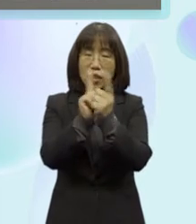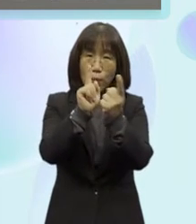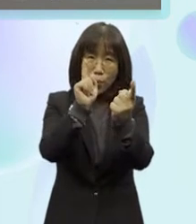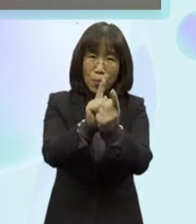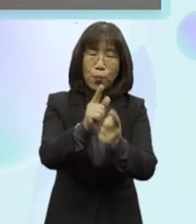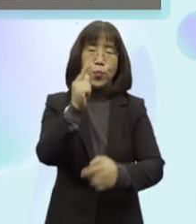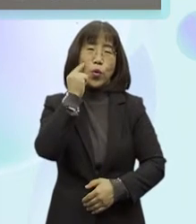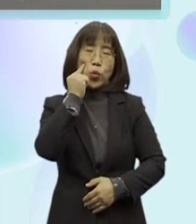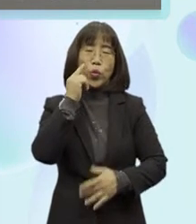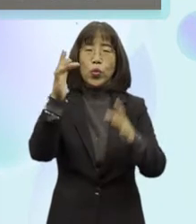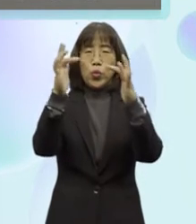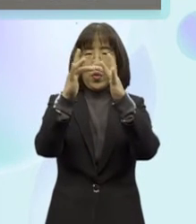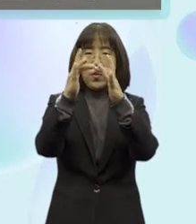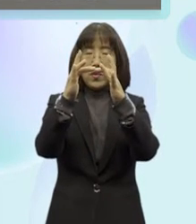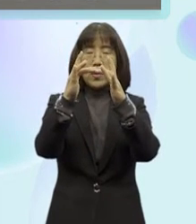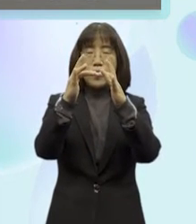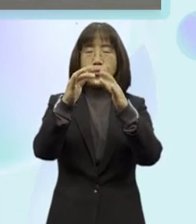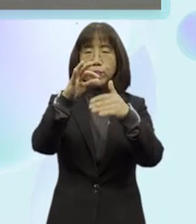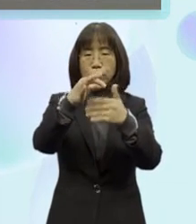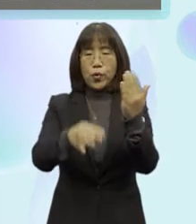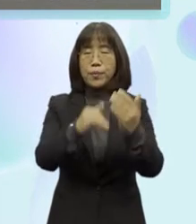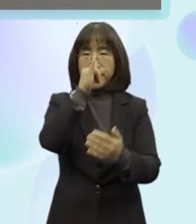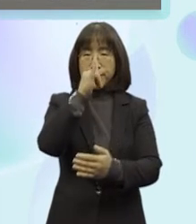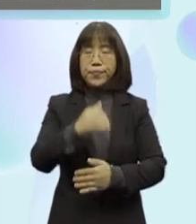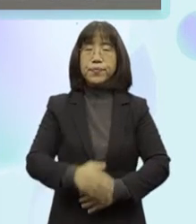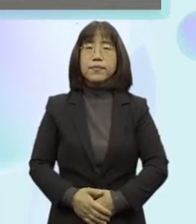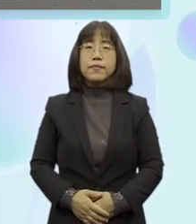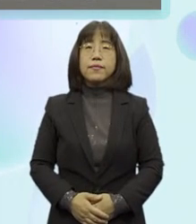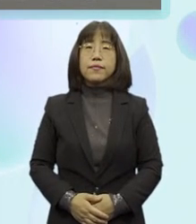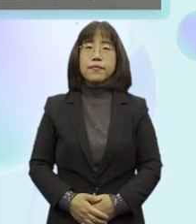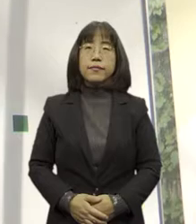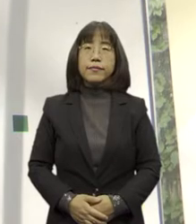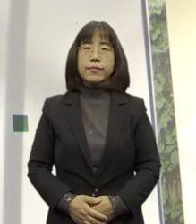비대면, 온택트 방식으로 프로그램을 운영합니다.